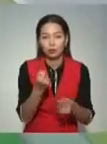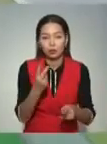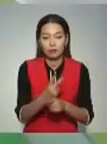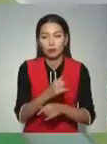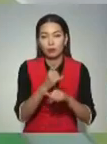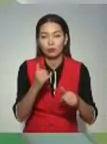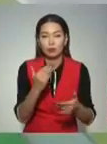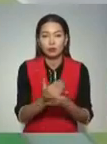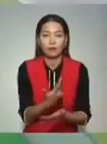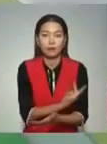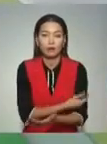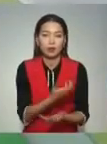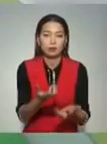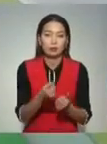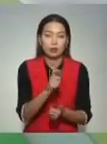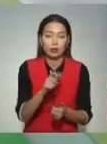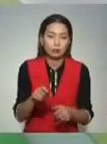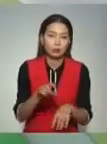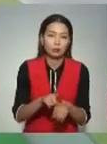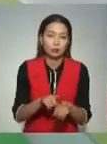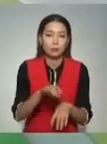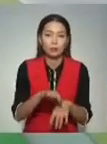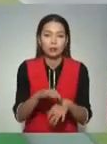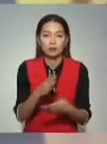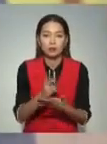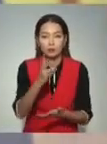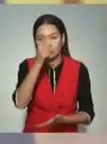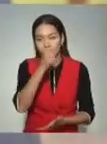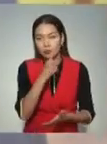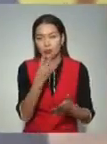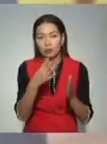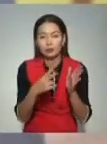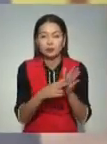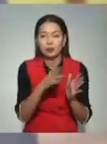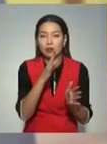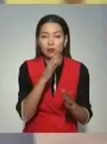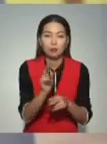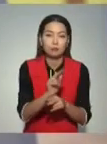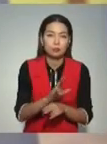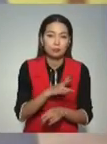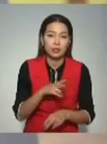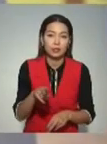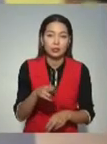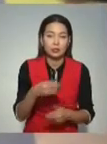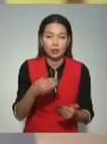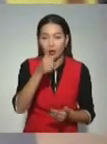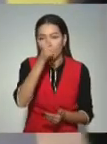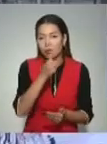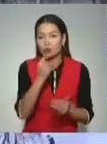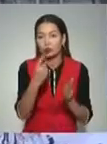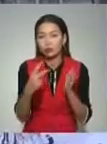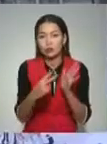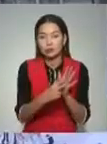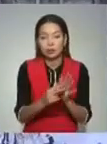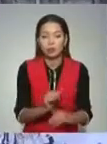көбейген. Вакцина алған адамдар да ауырып жатыр. Қараша айында 48 адам ем қабылдаса, желтоқсан айында бұл көрсеткіш 108-ге